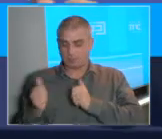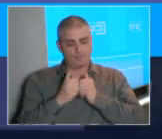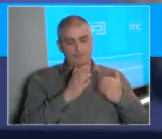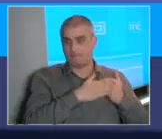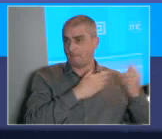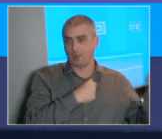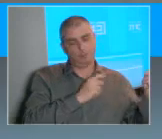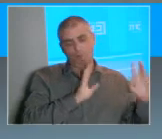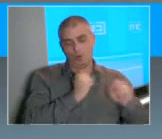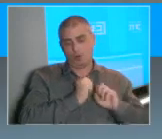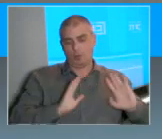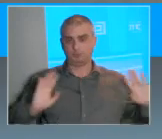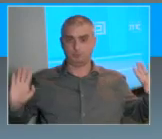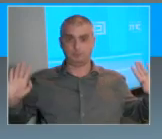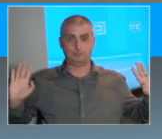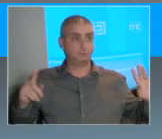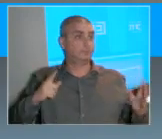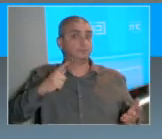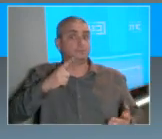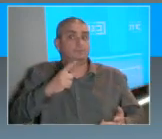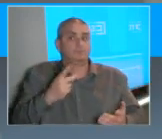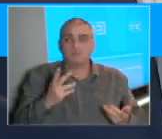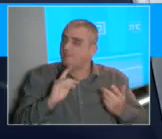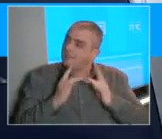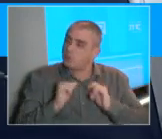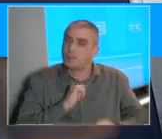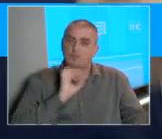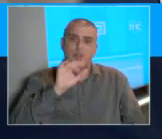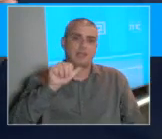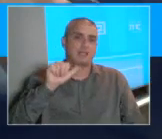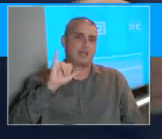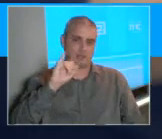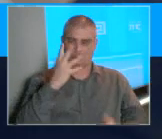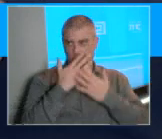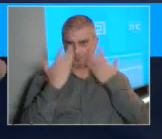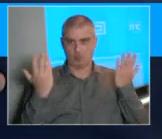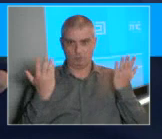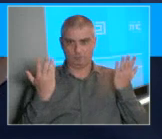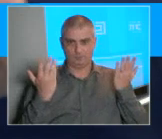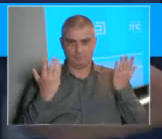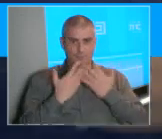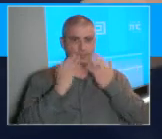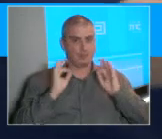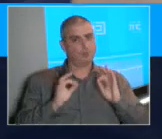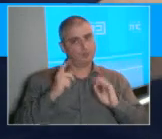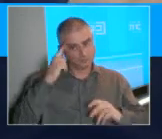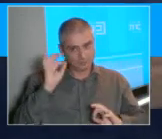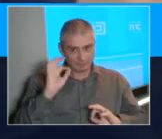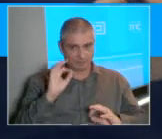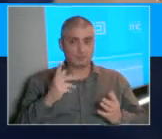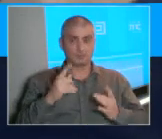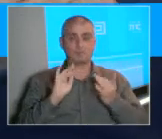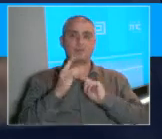זוגי, עורך דין אייל ינון. בניגוד העניינים של אייל ינון. אני אין לי את ניגוד העניינים של אייל ינון, אבל זה די ברור ויוצא משם באופן ברור. סביר להניח